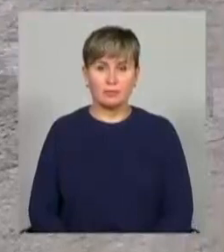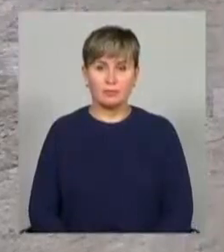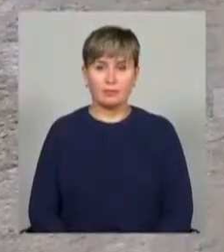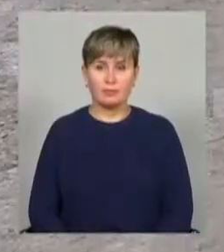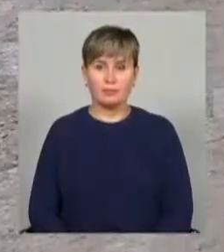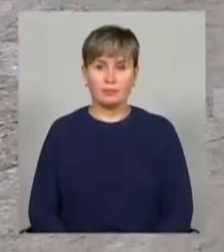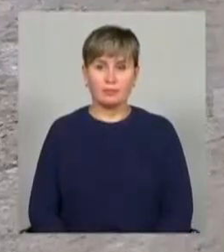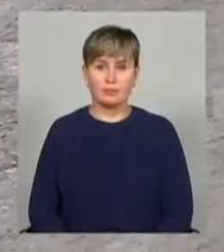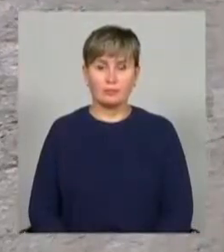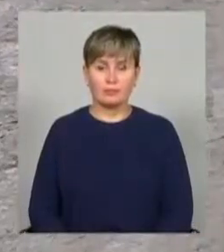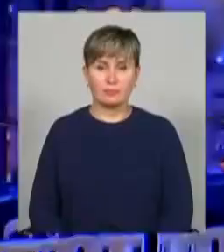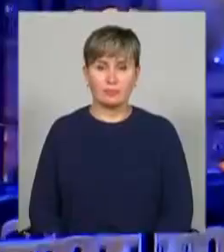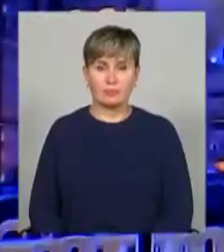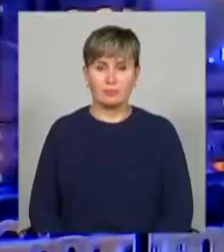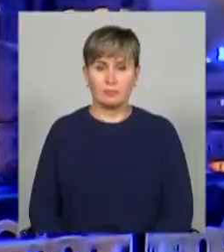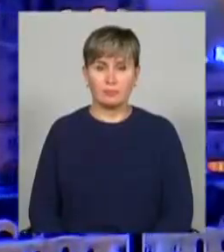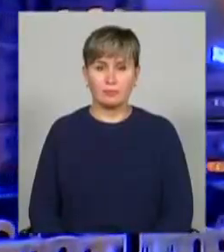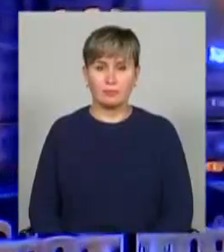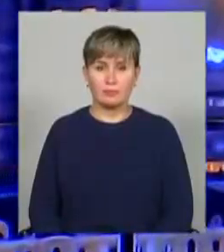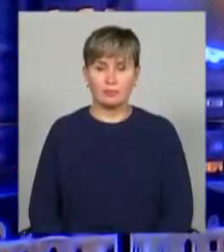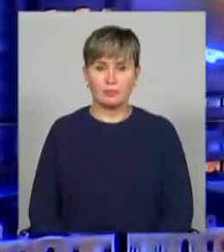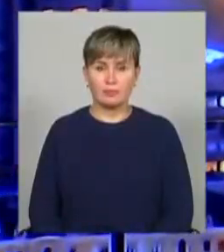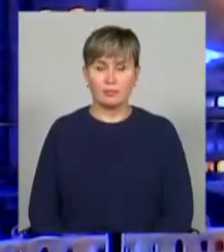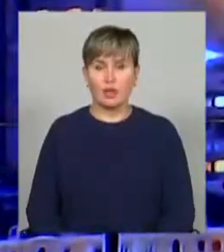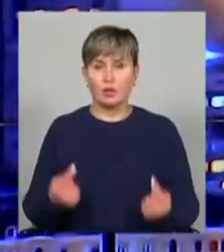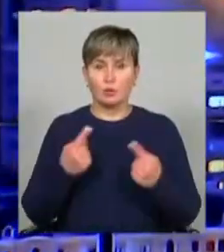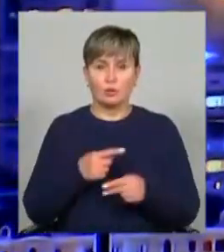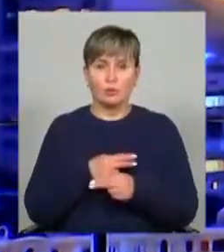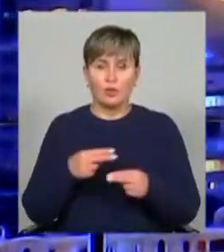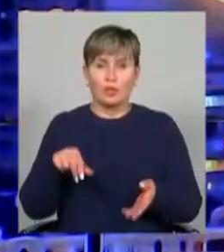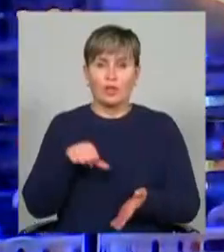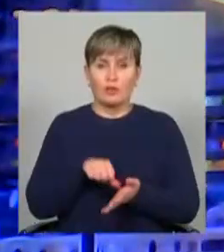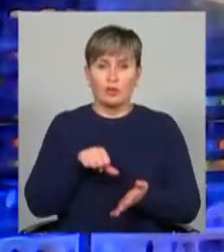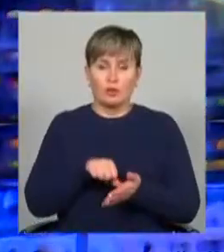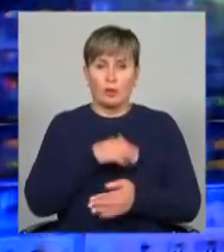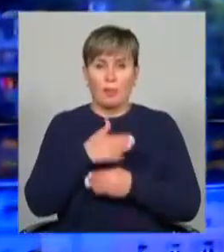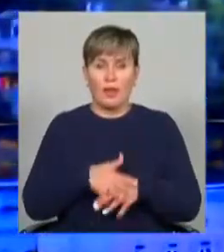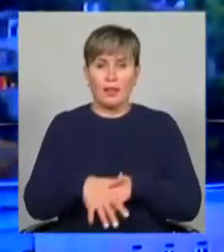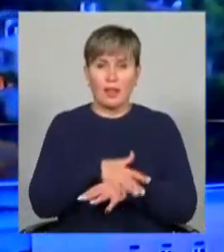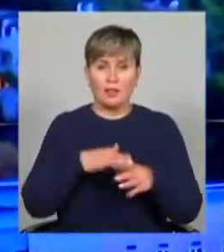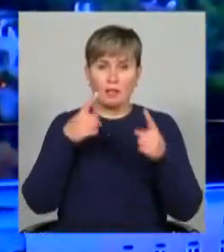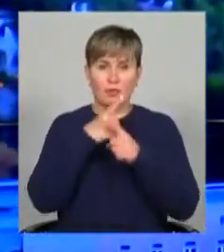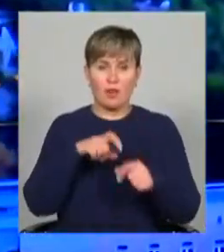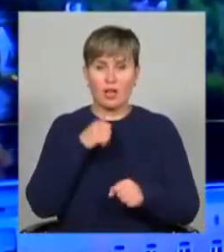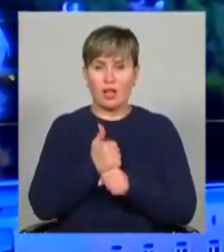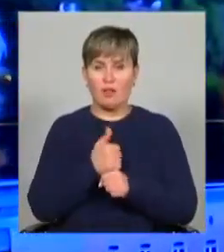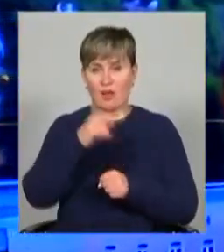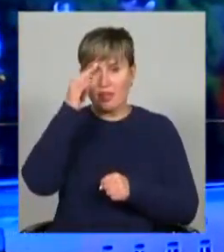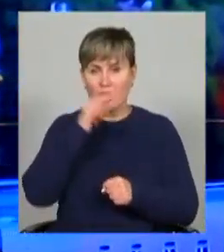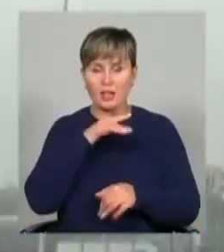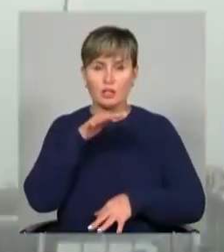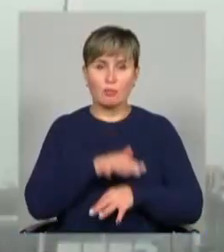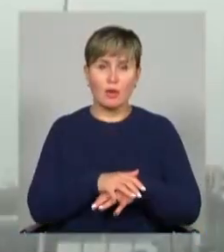Тлепберген, телеканал Алматы. И к другим темам. Выступить перед населением призвал главу Нацбанка сенатор